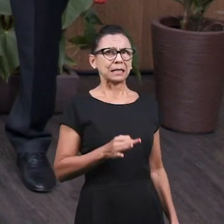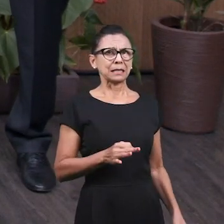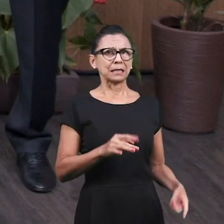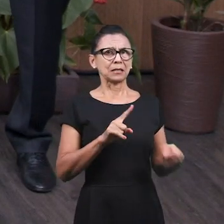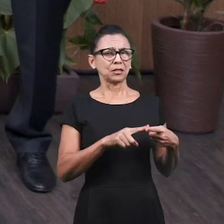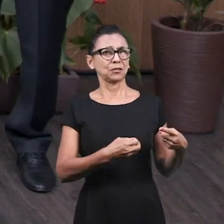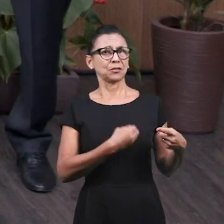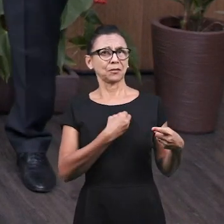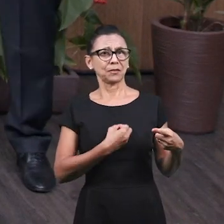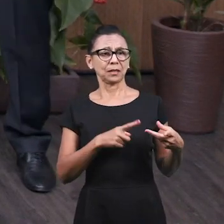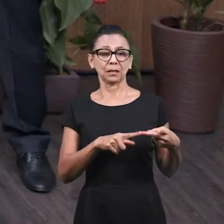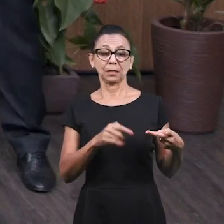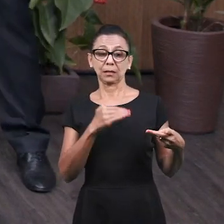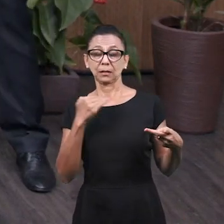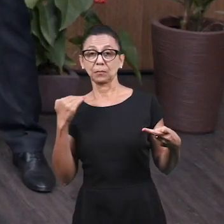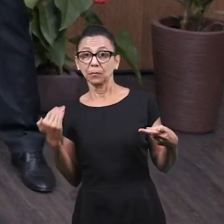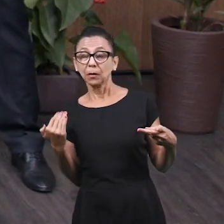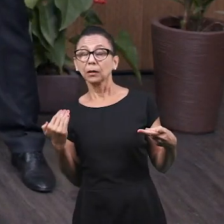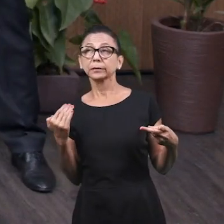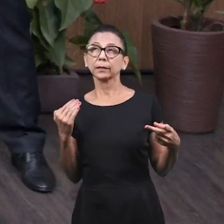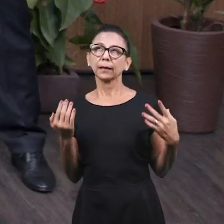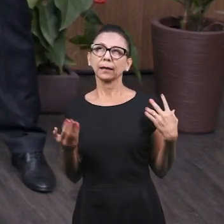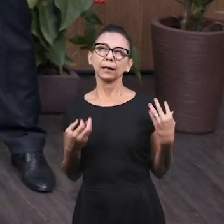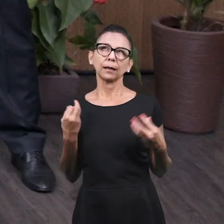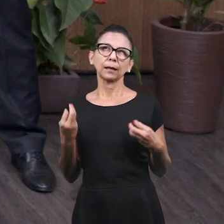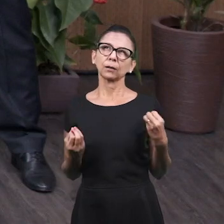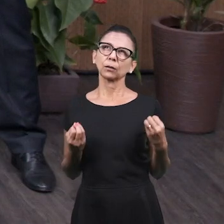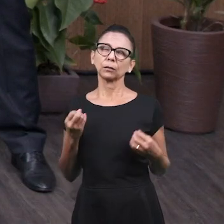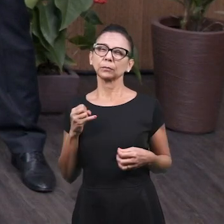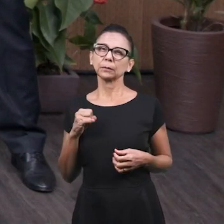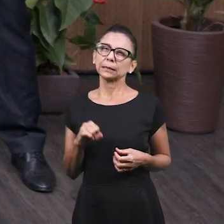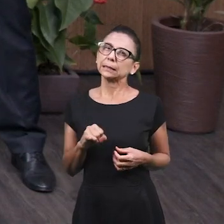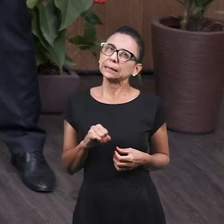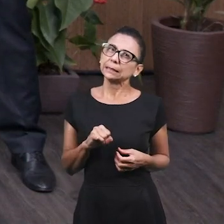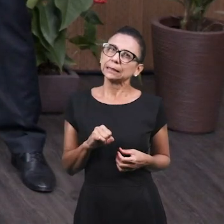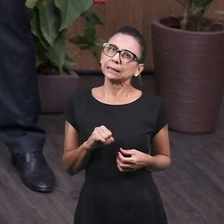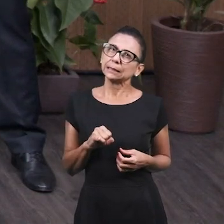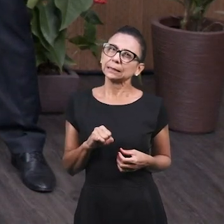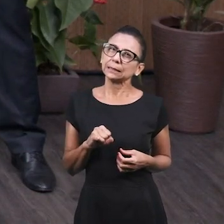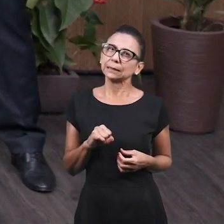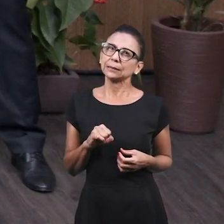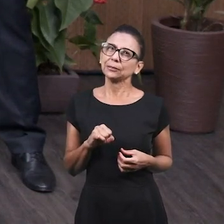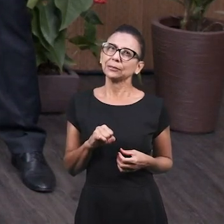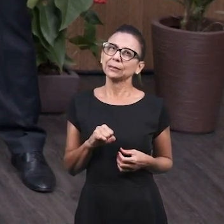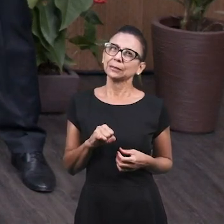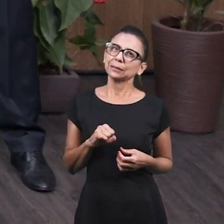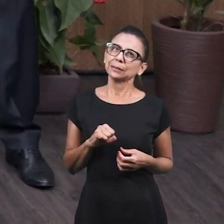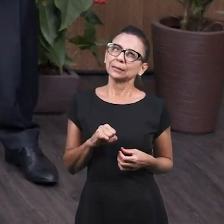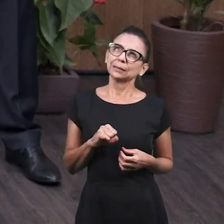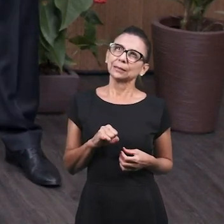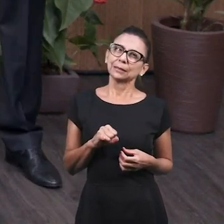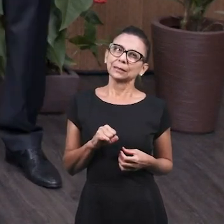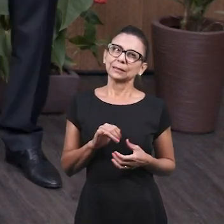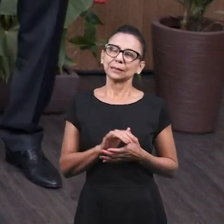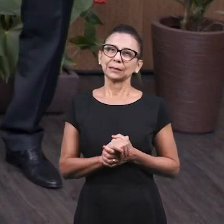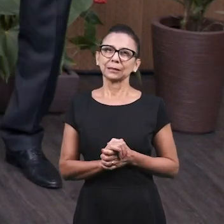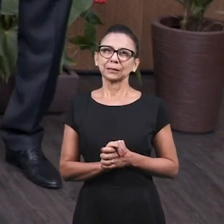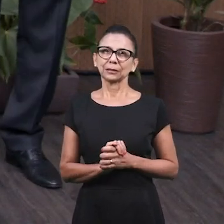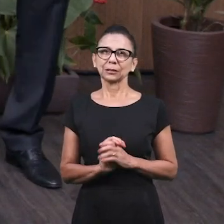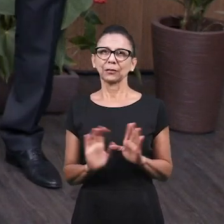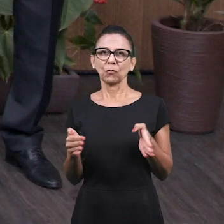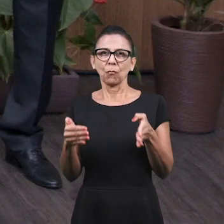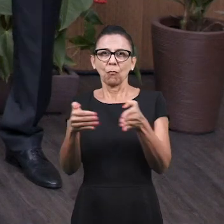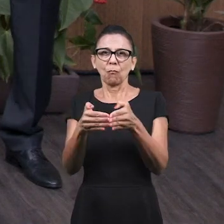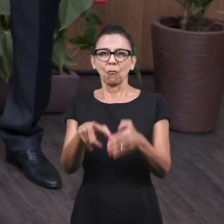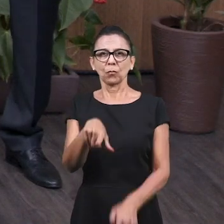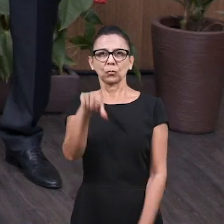это уверенность в жизни и смерти есть одно исключение.